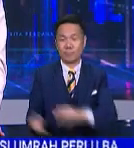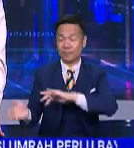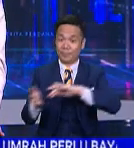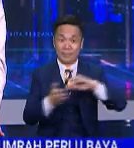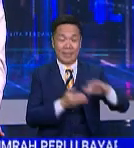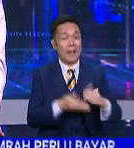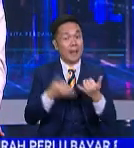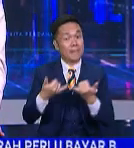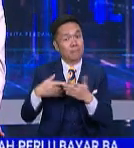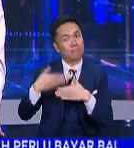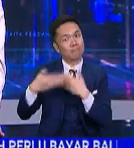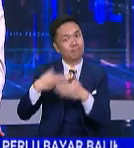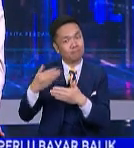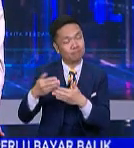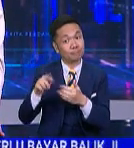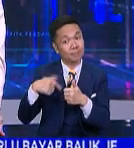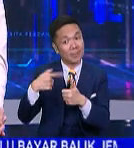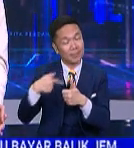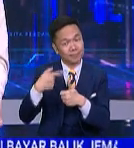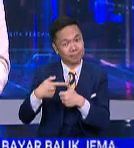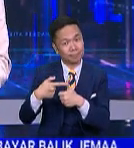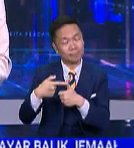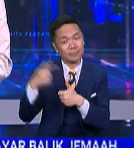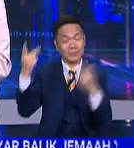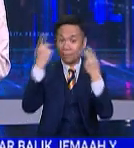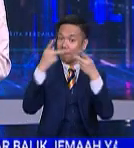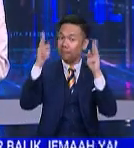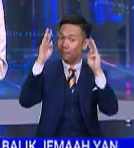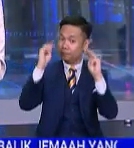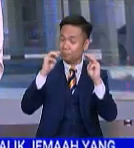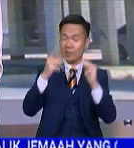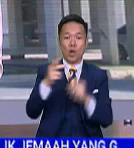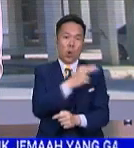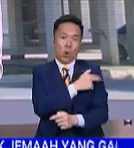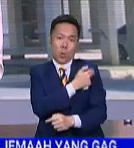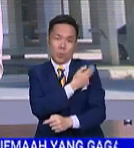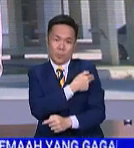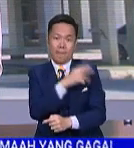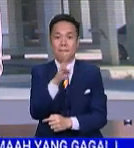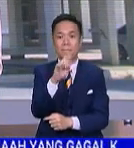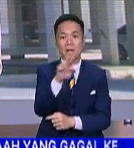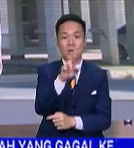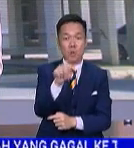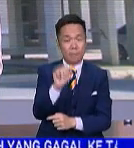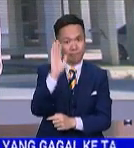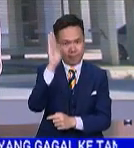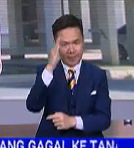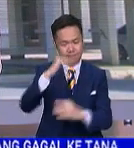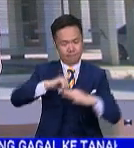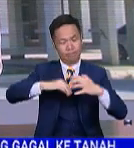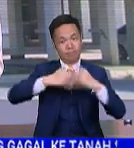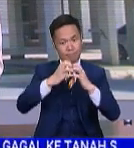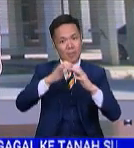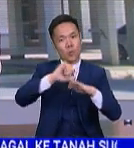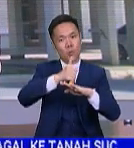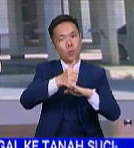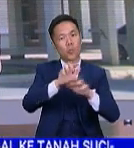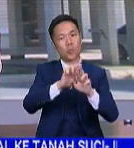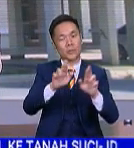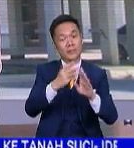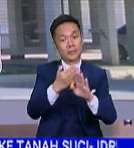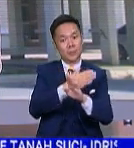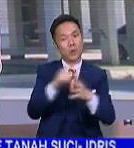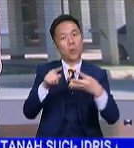Dalam perkembangan lain, Perdana Menteri turut memaklumkan hospital Bera dijangka siap sebelum akhir Disember tahun